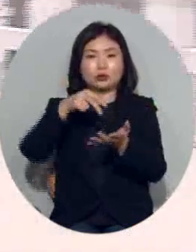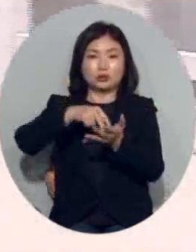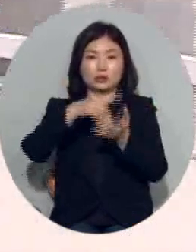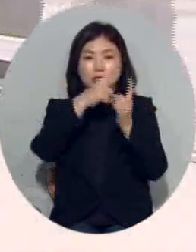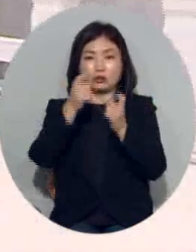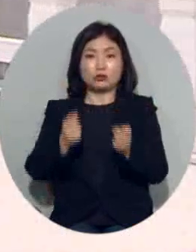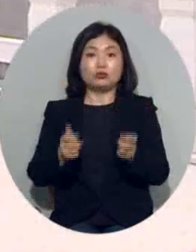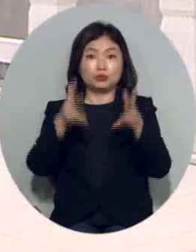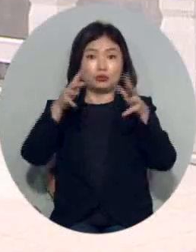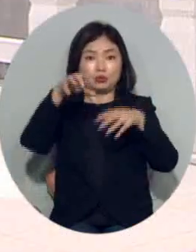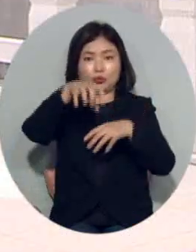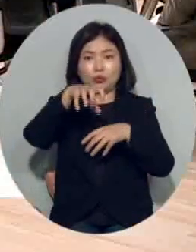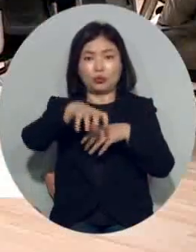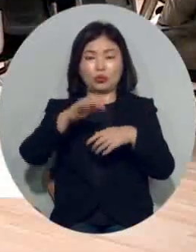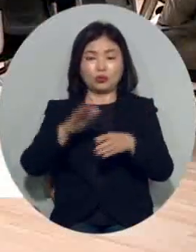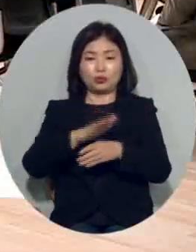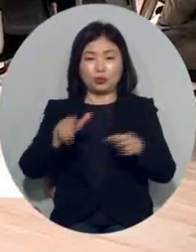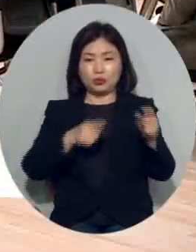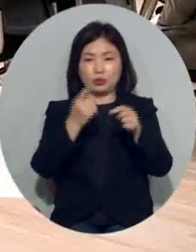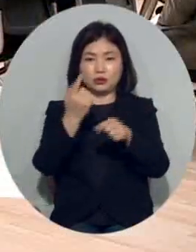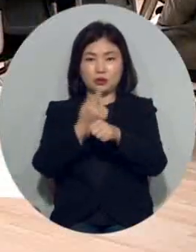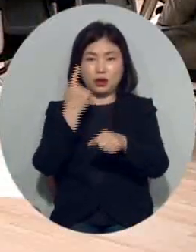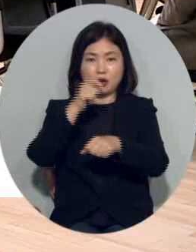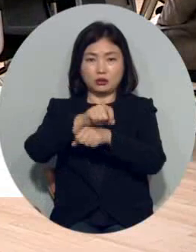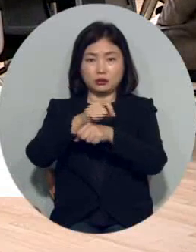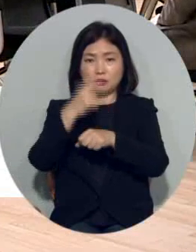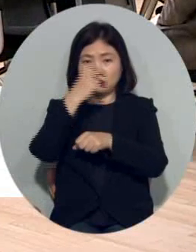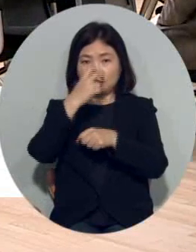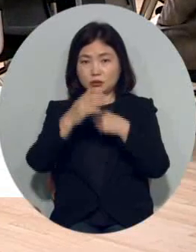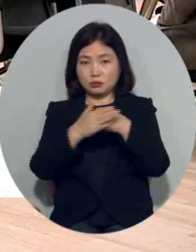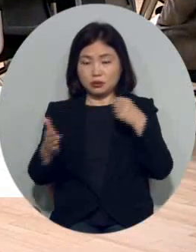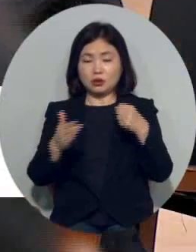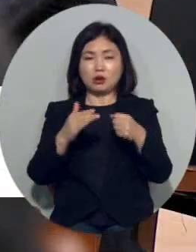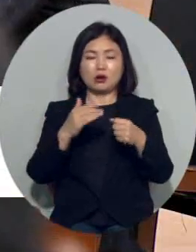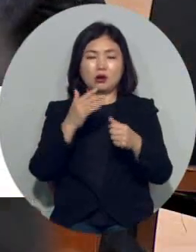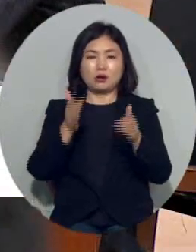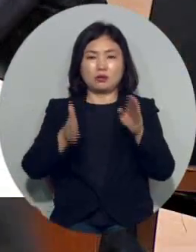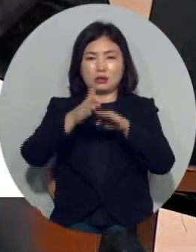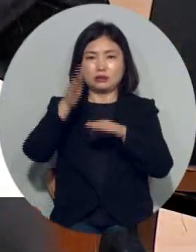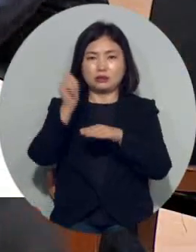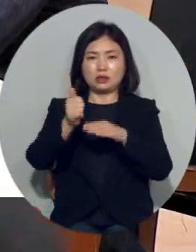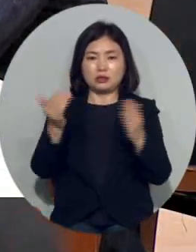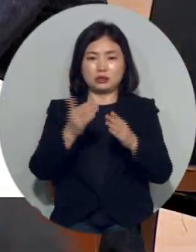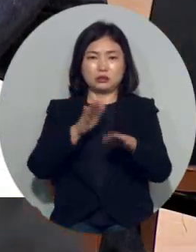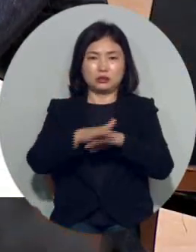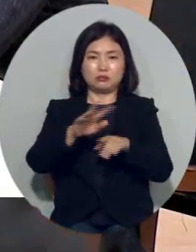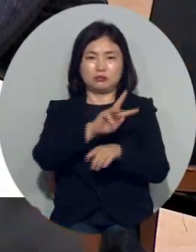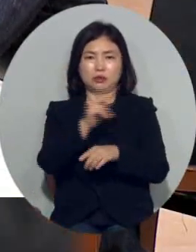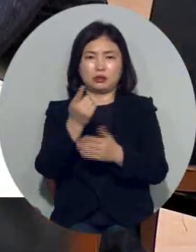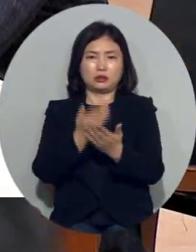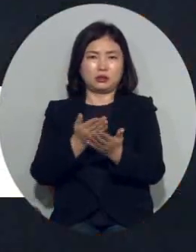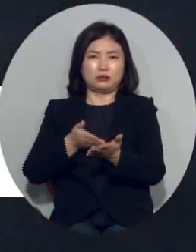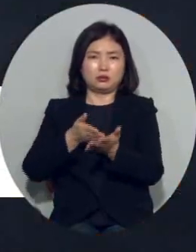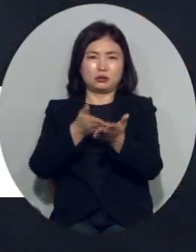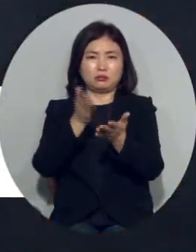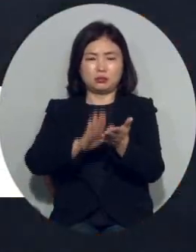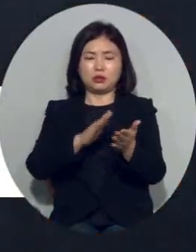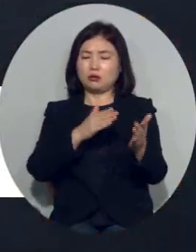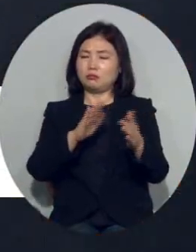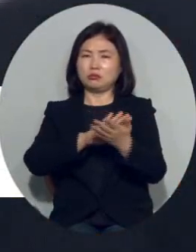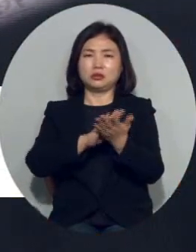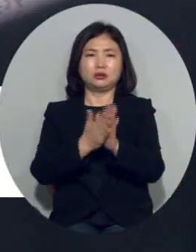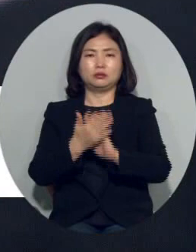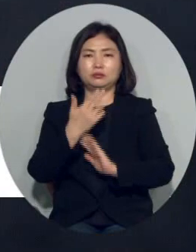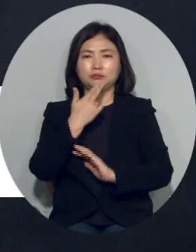기념관. 경북도의회가 지난해 행정사무감사를 통해 관장의 상근직 전환 등을 요구했지만 달라진 건